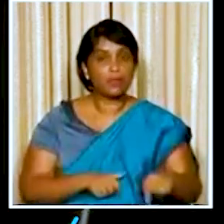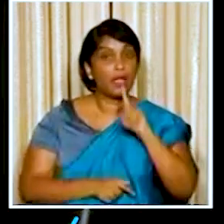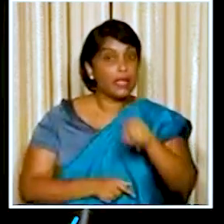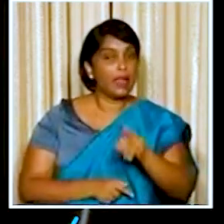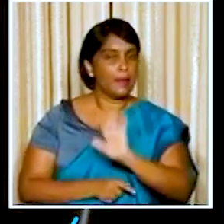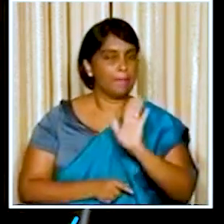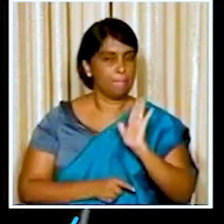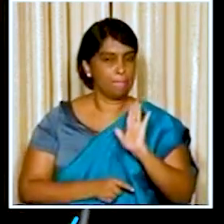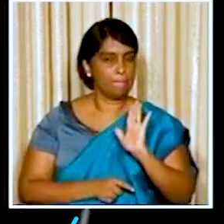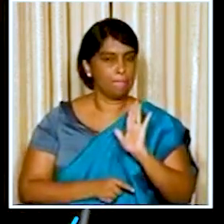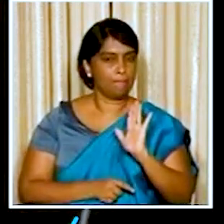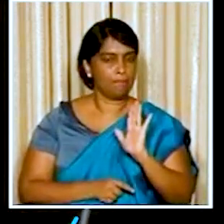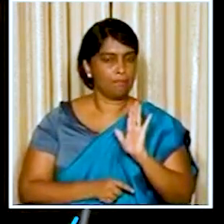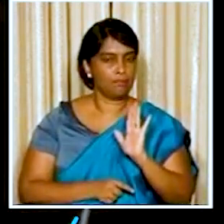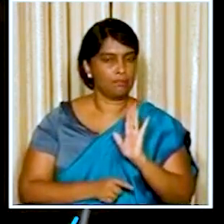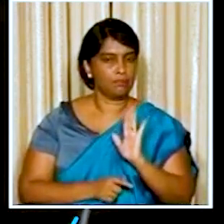එපා.